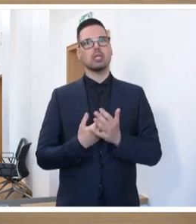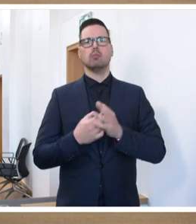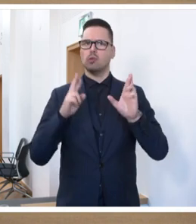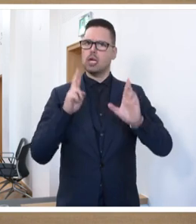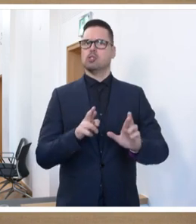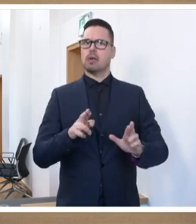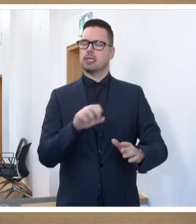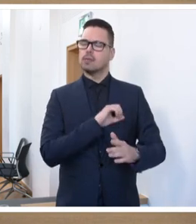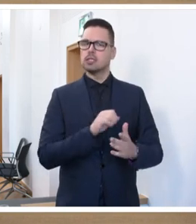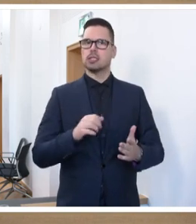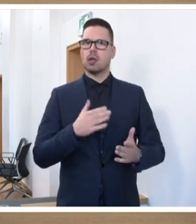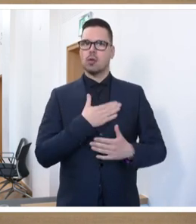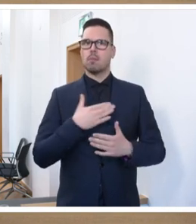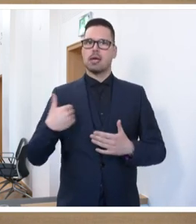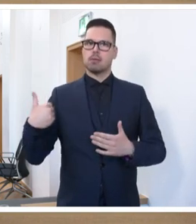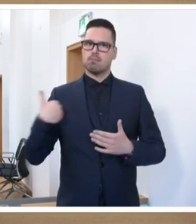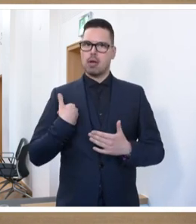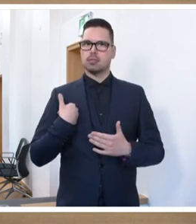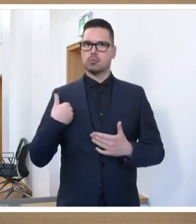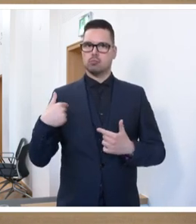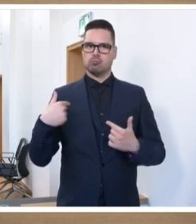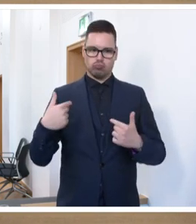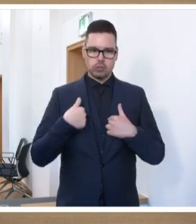verdienen. Das geben wir, mein Mann und ich, auch unseren Kindern so weiter.